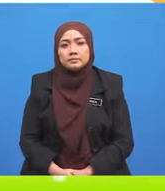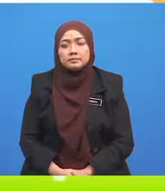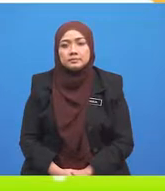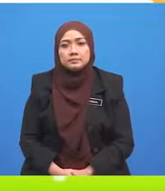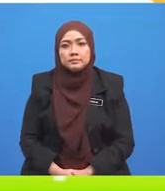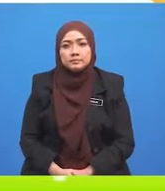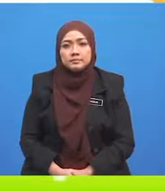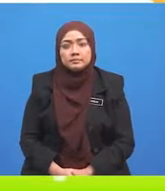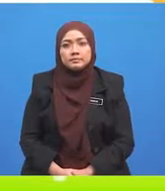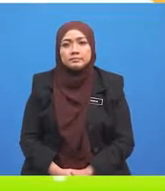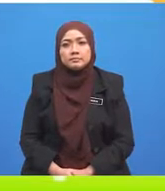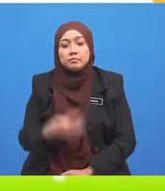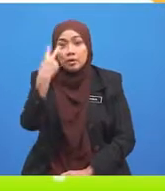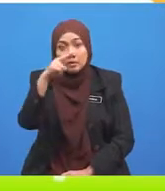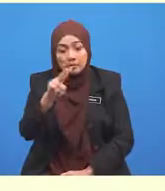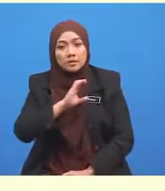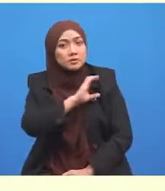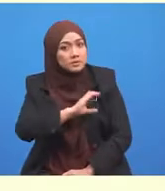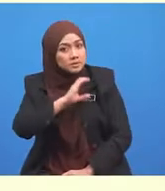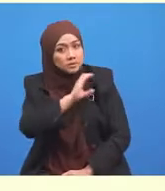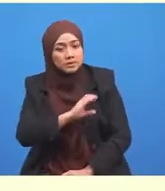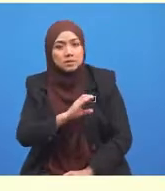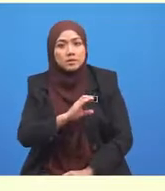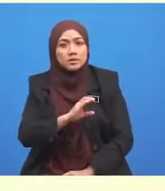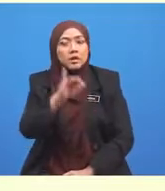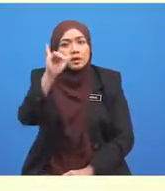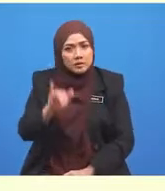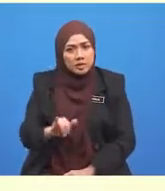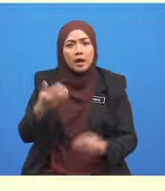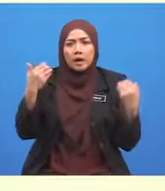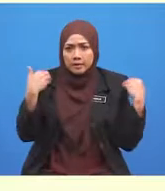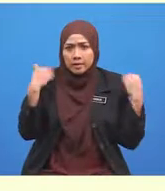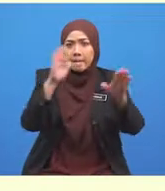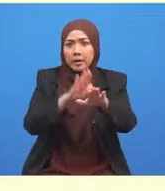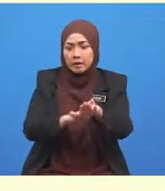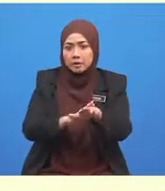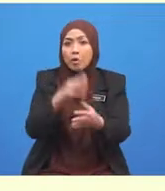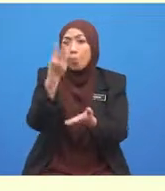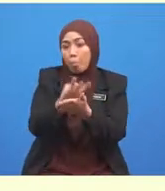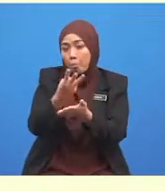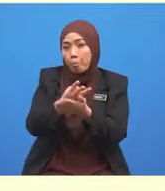Manakala, ciri-ciri yang terdapat pada wang kertas RM10 pula adalah